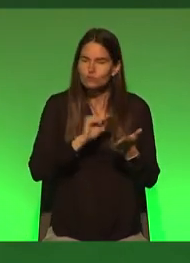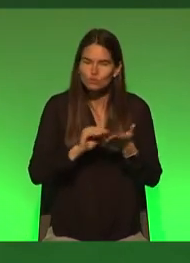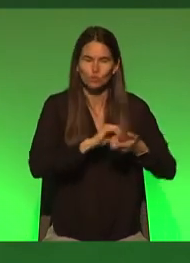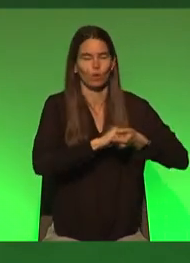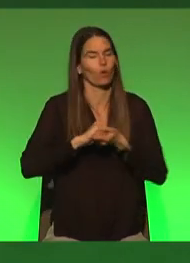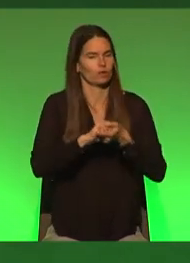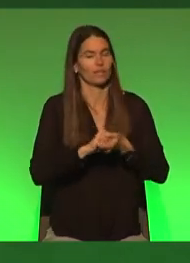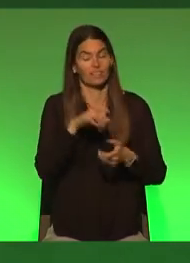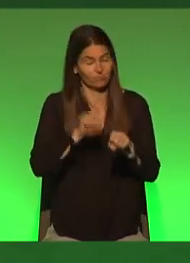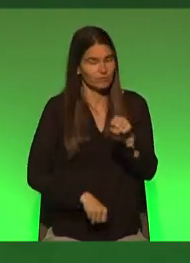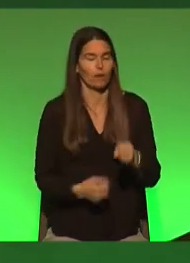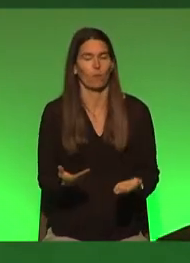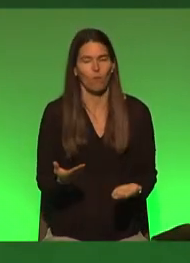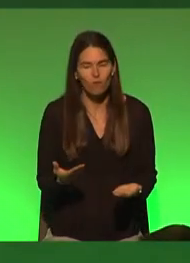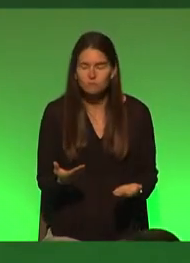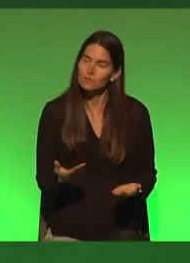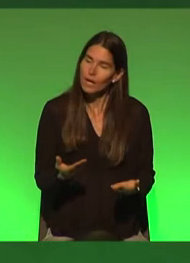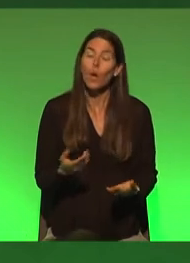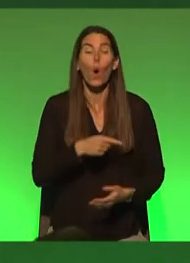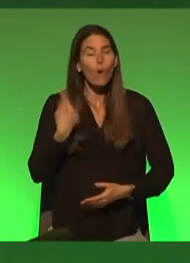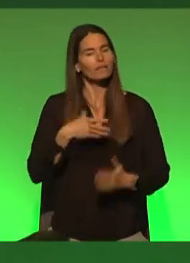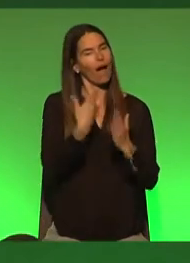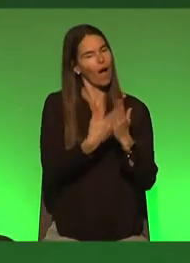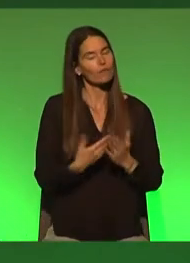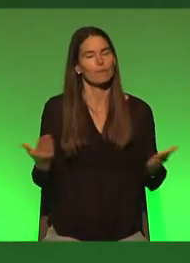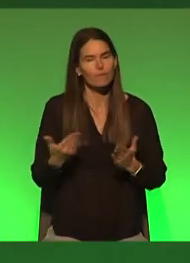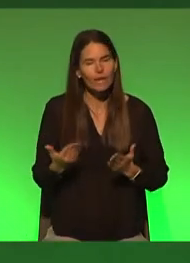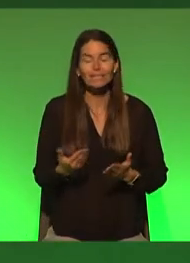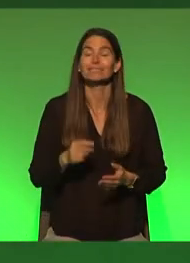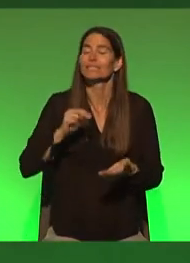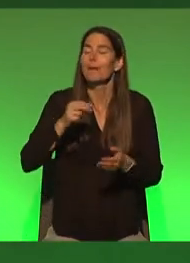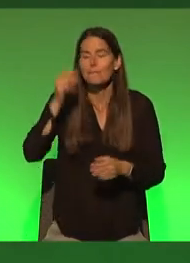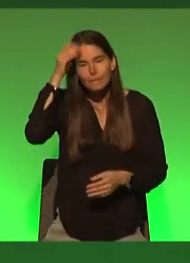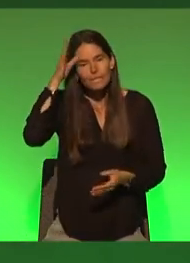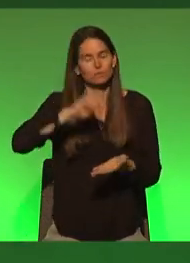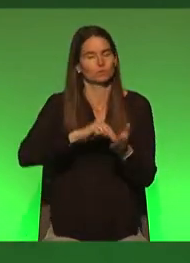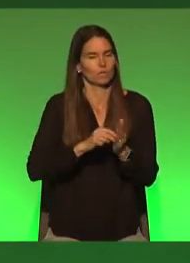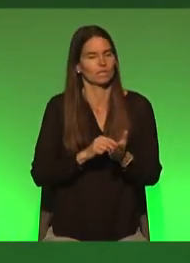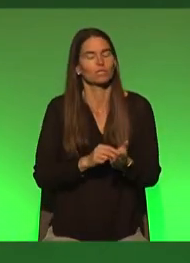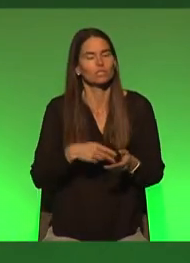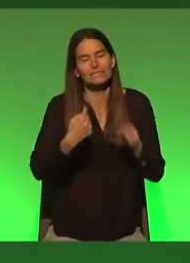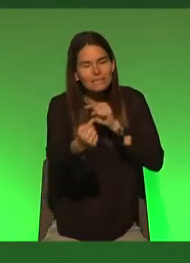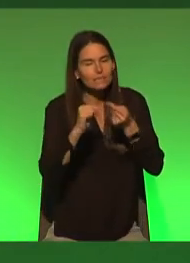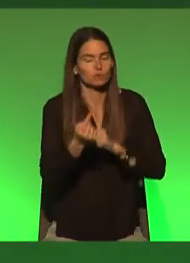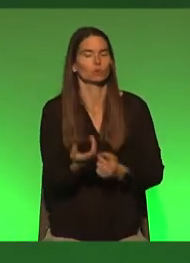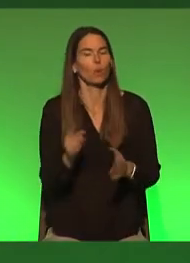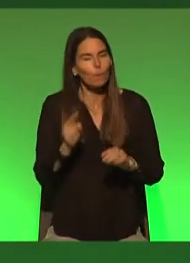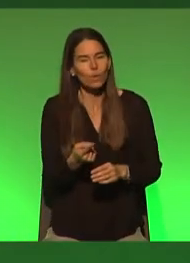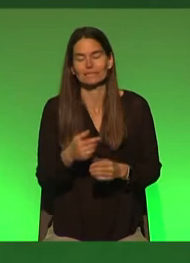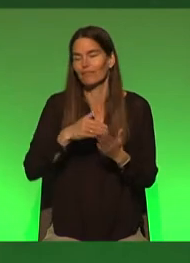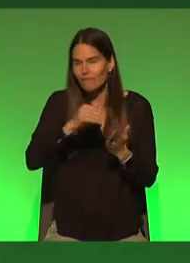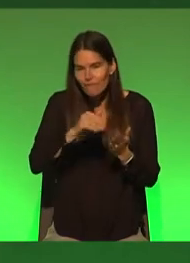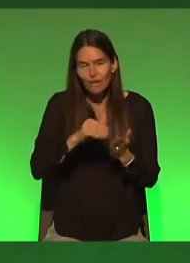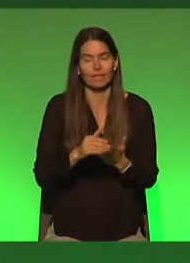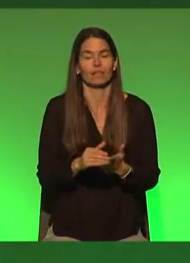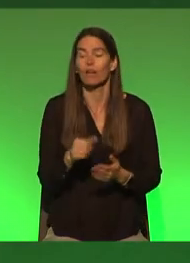mal so aufkündigen, dann ist es doch unsere Aufgabe, die bildungspolitische Debatte der Zukunft zu führen. Ein großer Teil derer, die heute in